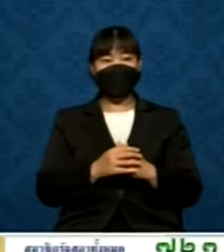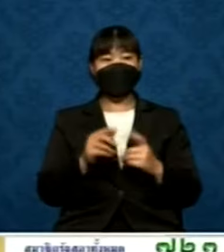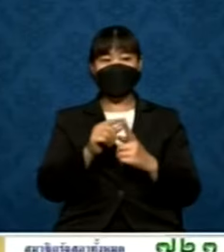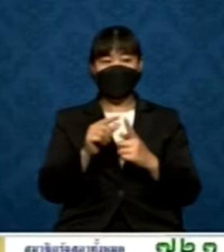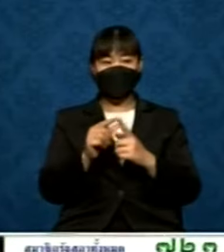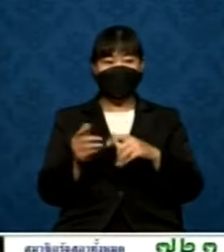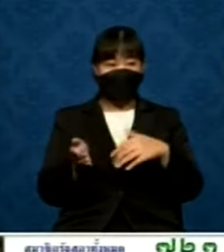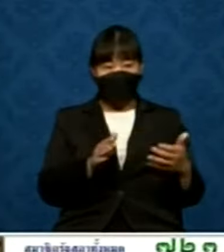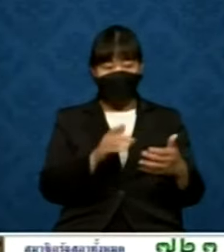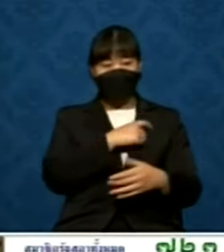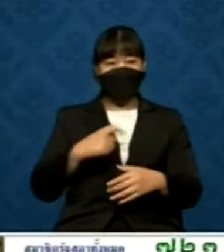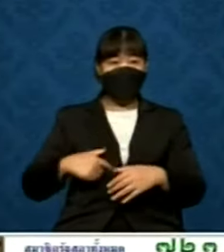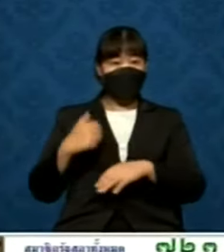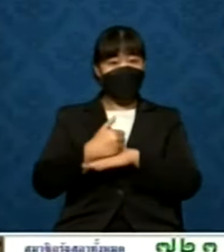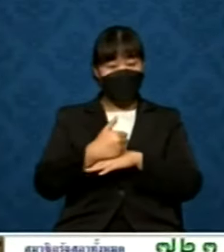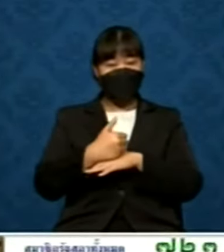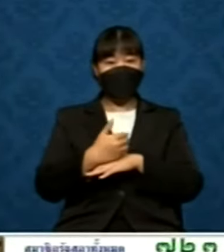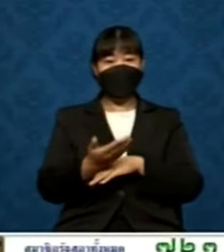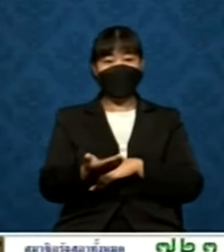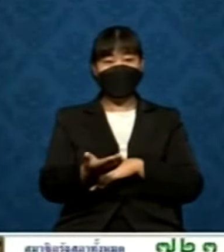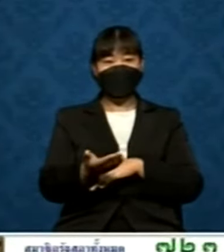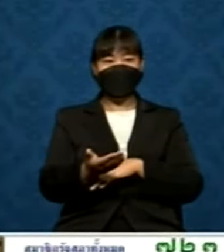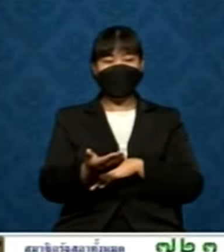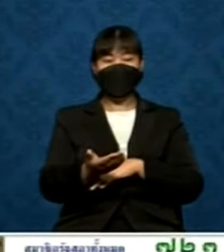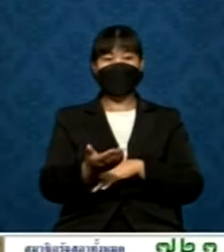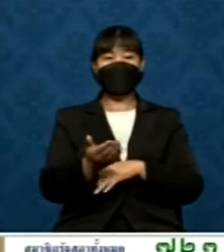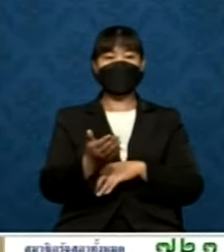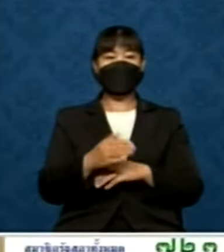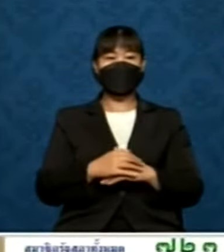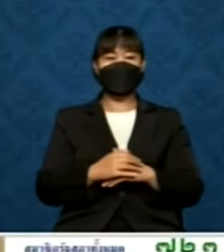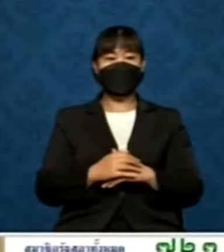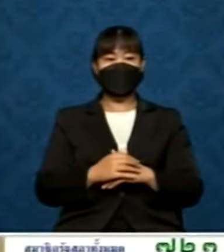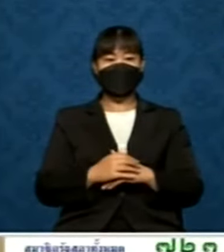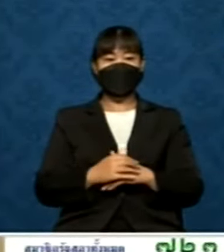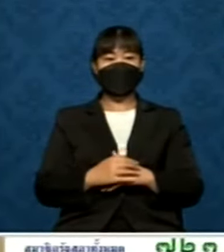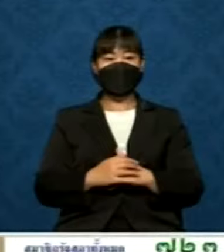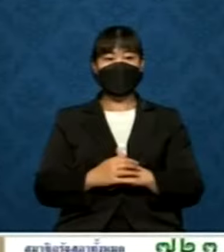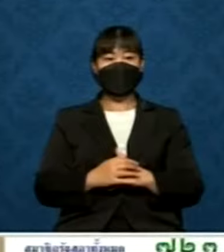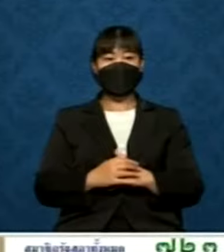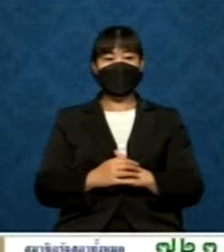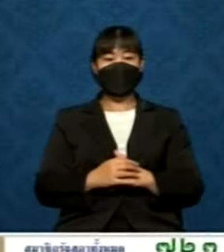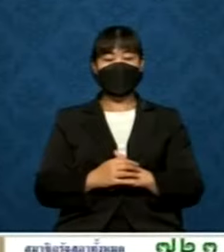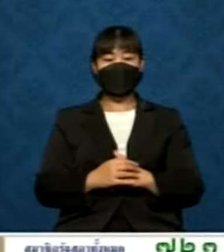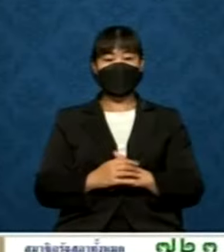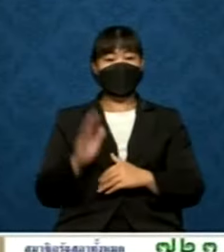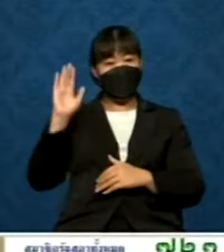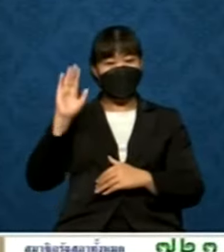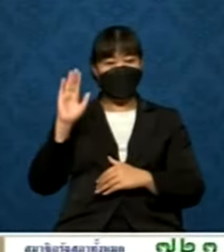ครับขออนุญาตครับท่านไม่ต้องประท้วงผมจัดการเขาแล้วนะครับ